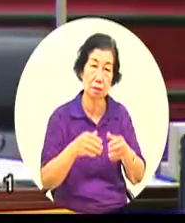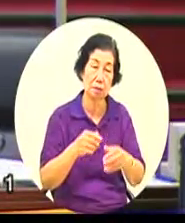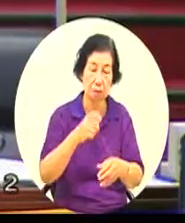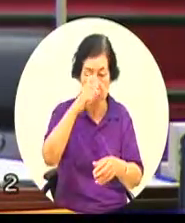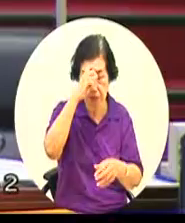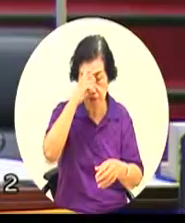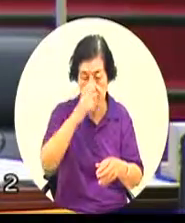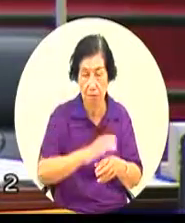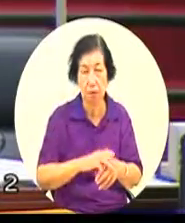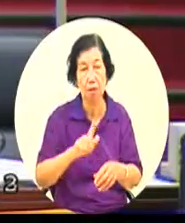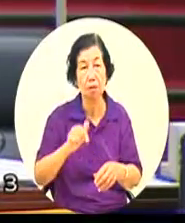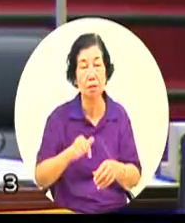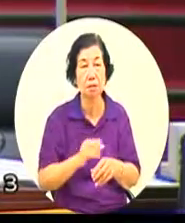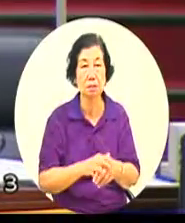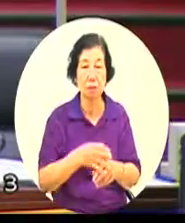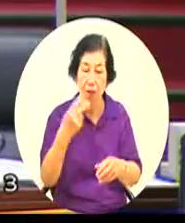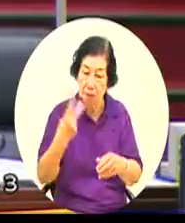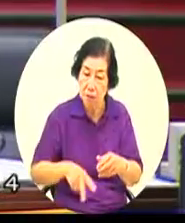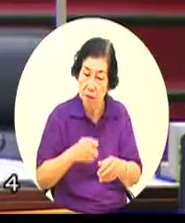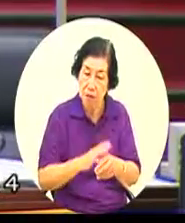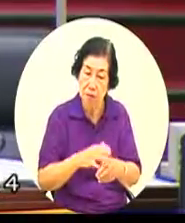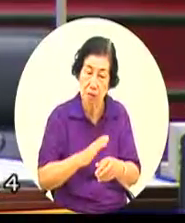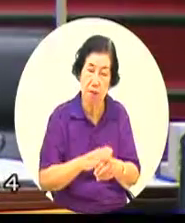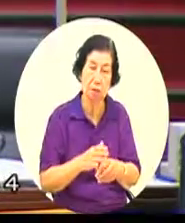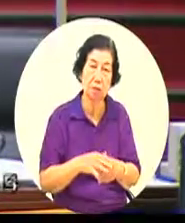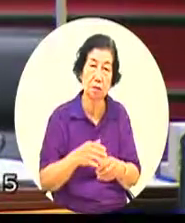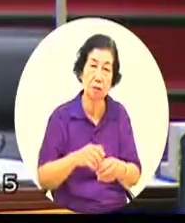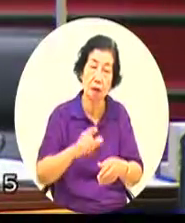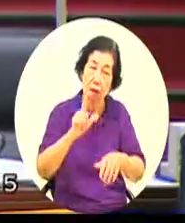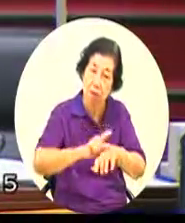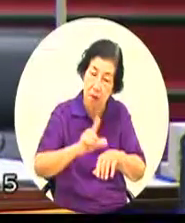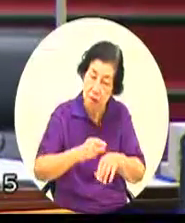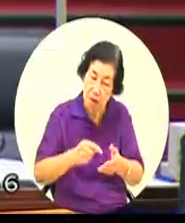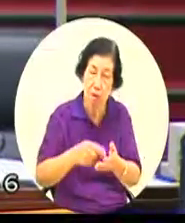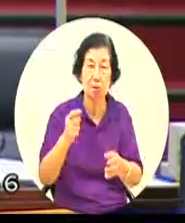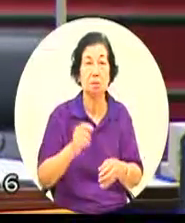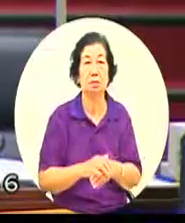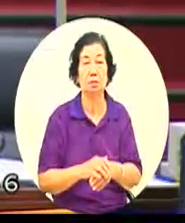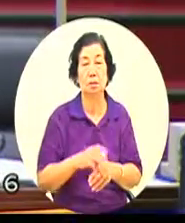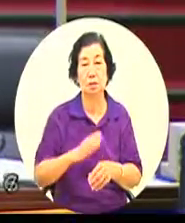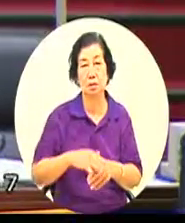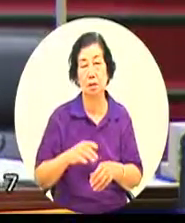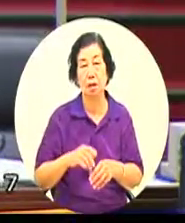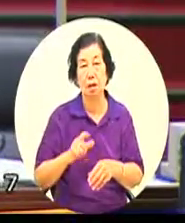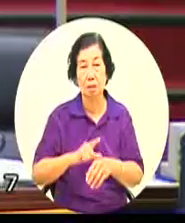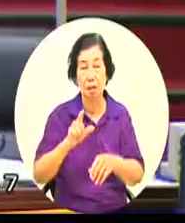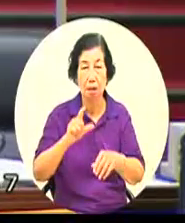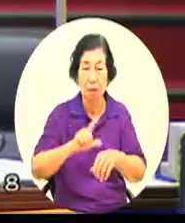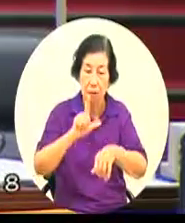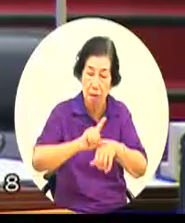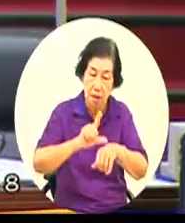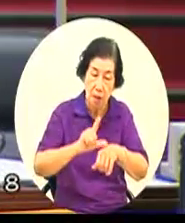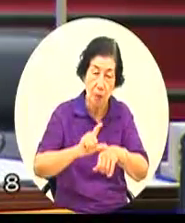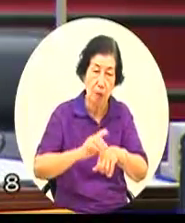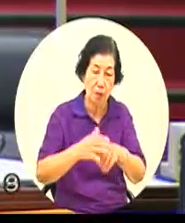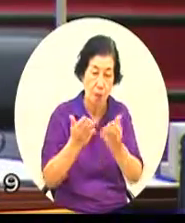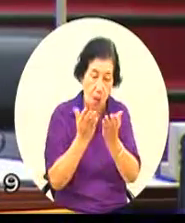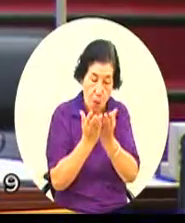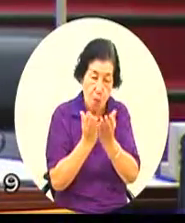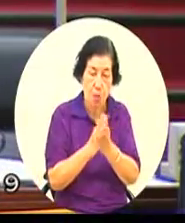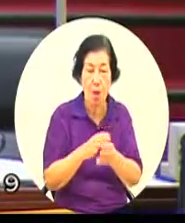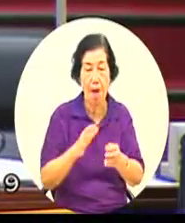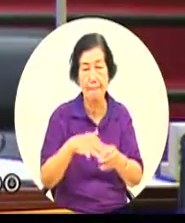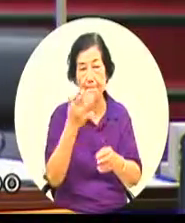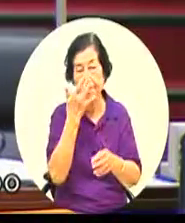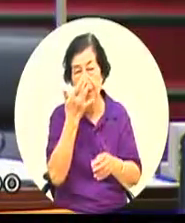重讲一遍呢？听不懂呢，去上完课呢，很抱歉了，还是听不懂啊。 你不能叫老师放慢一点，重讲一遍